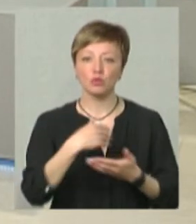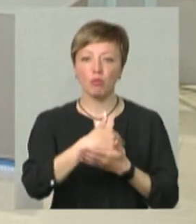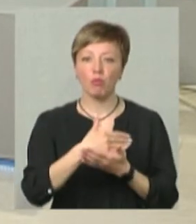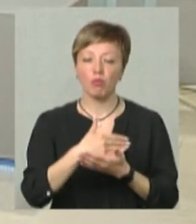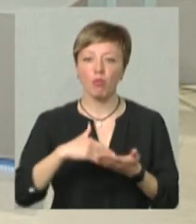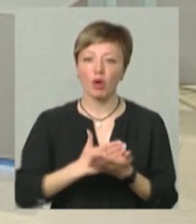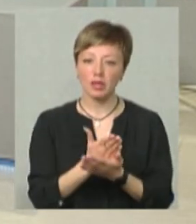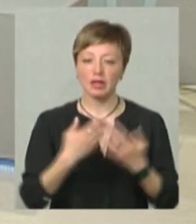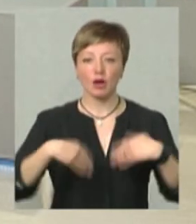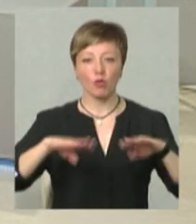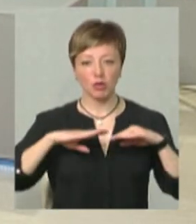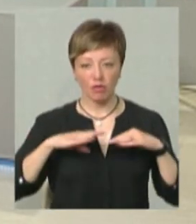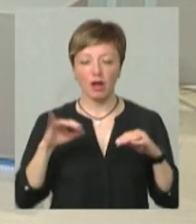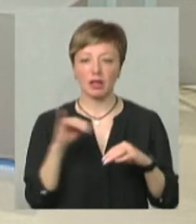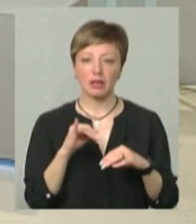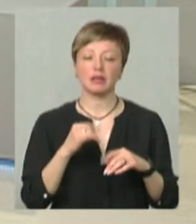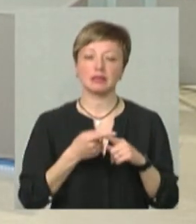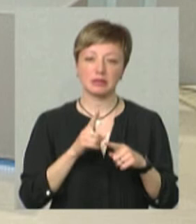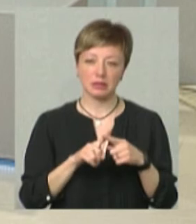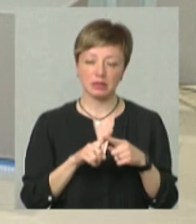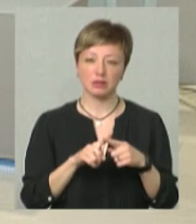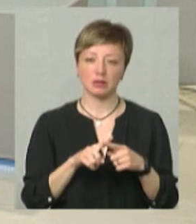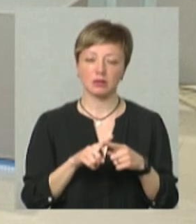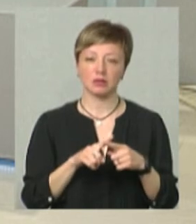політики нам рекомендувало, і ми, звичайно, це довели до